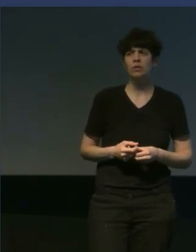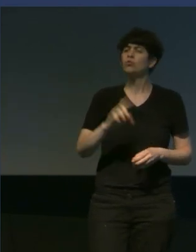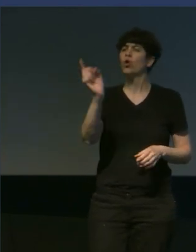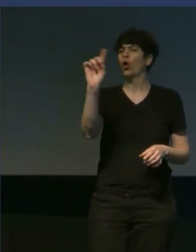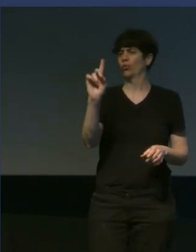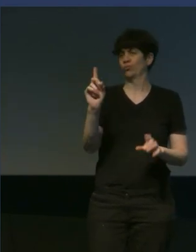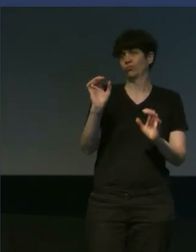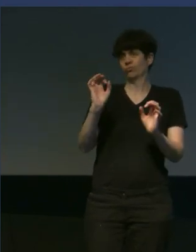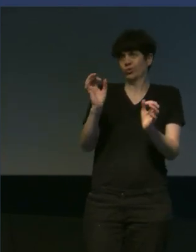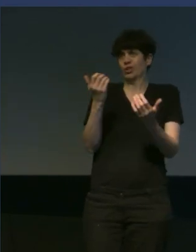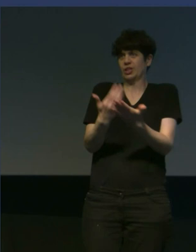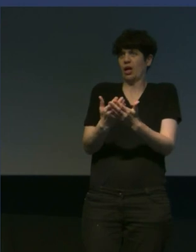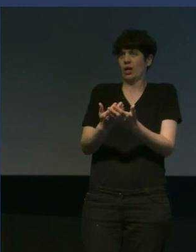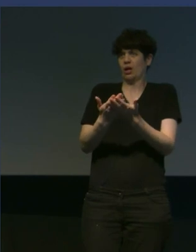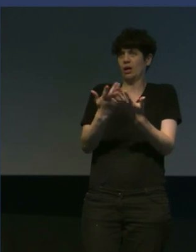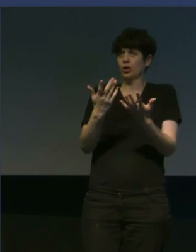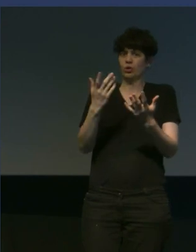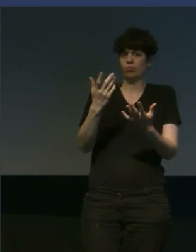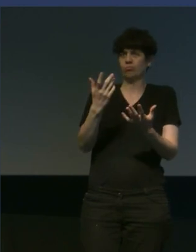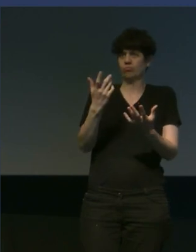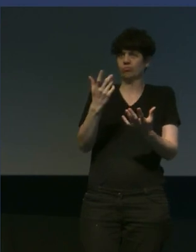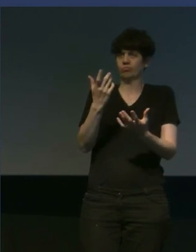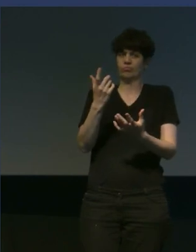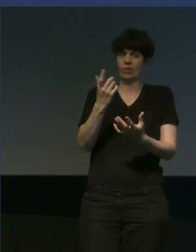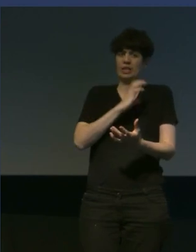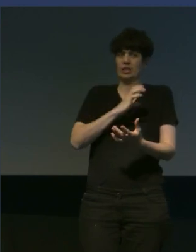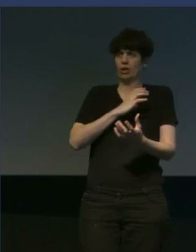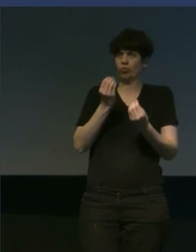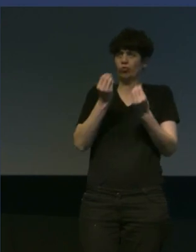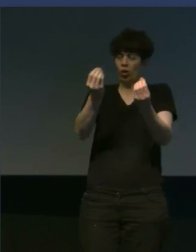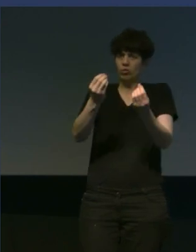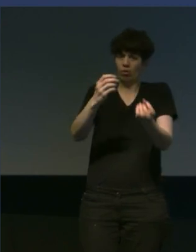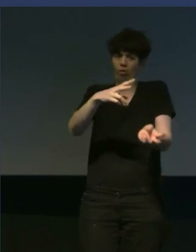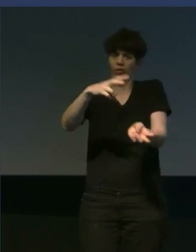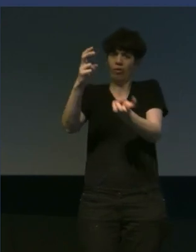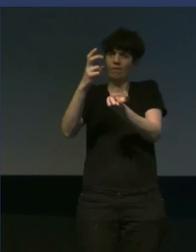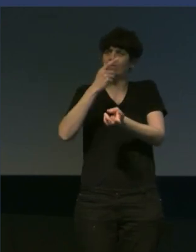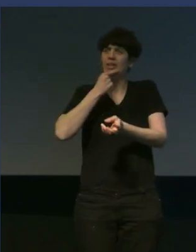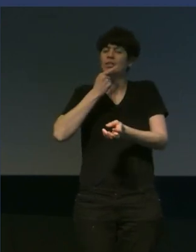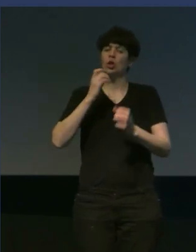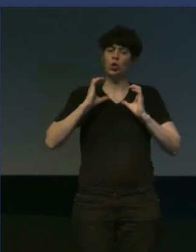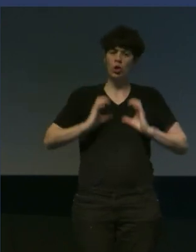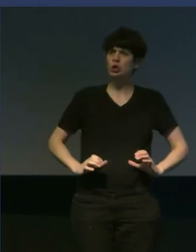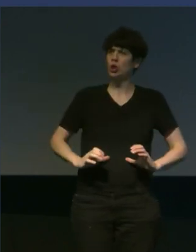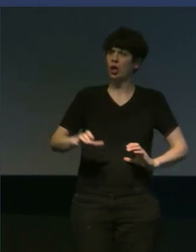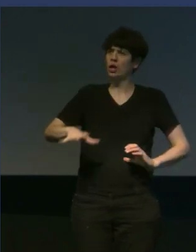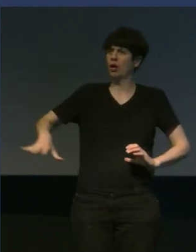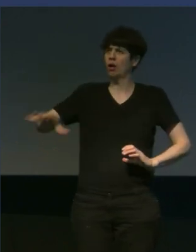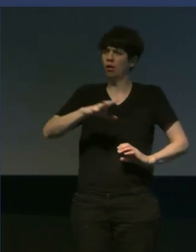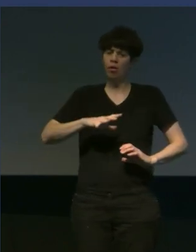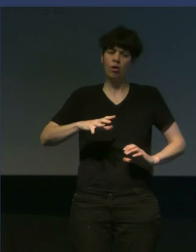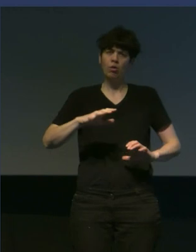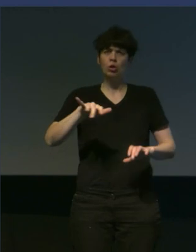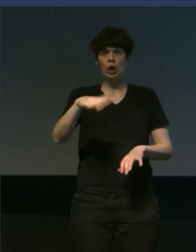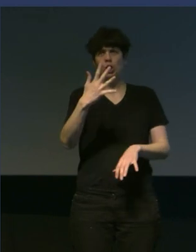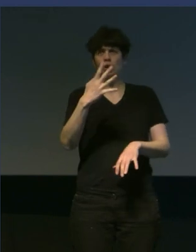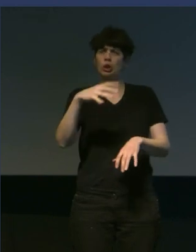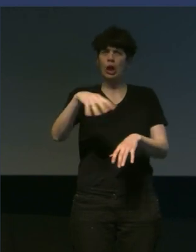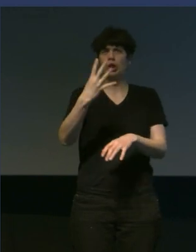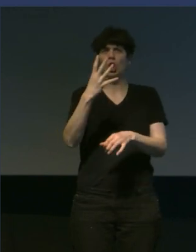Non, justement, normalement, il est juste pour. Les collégiens commencent à bien s'approprier à partir des 14